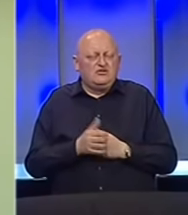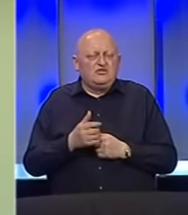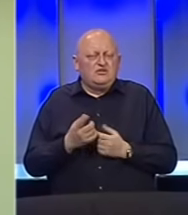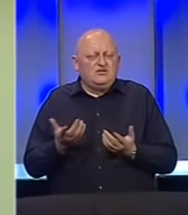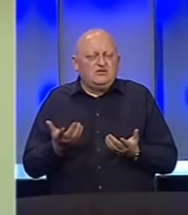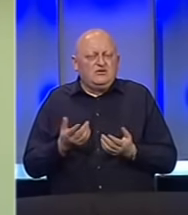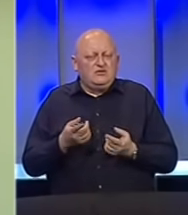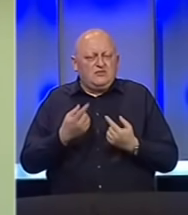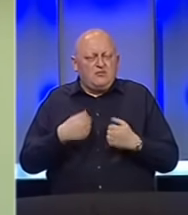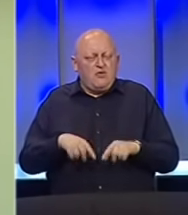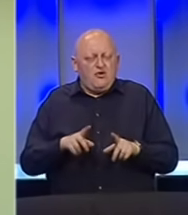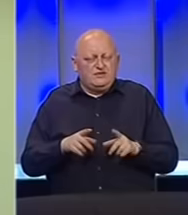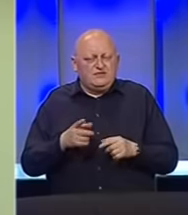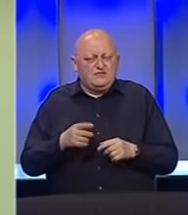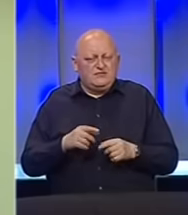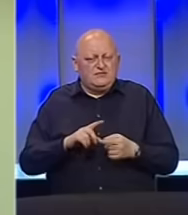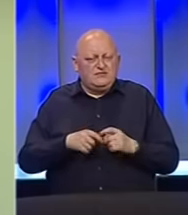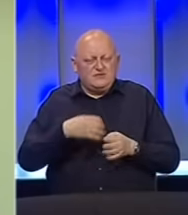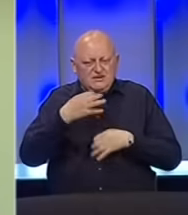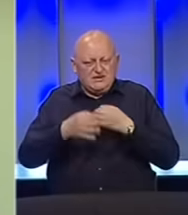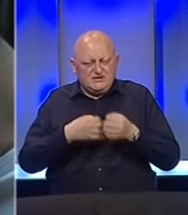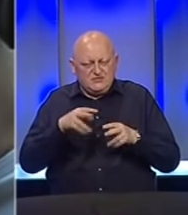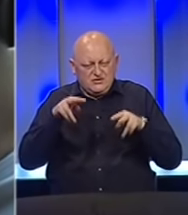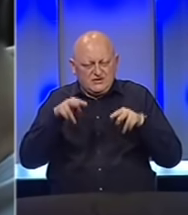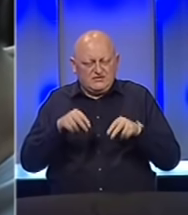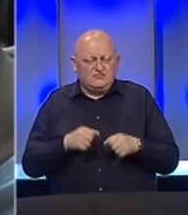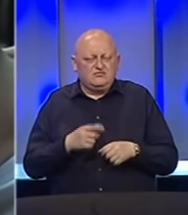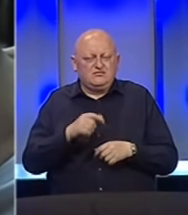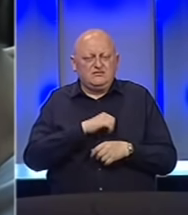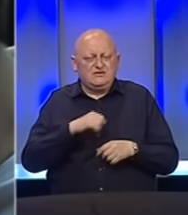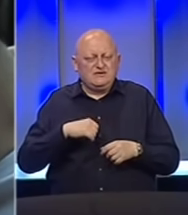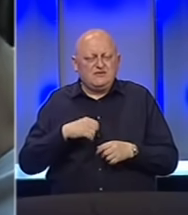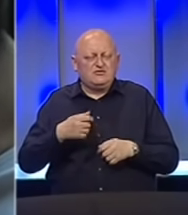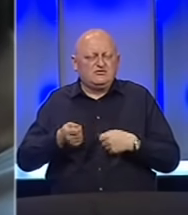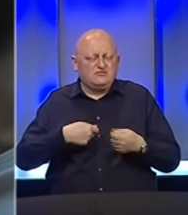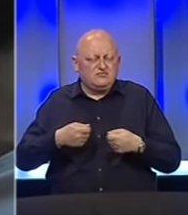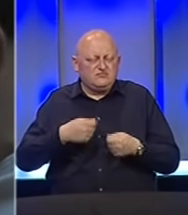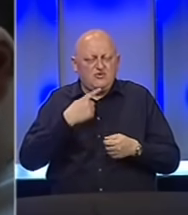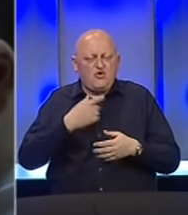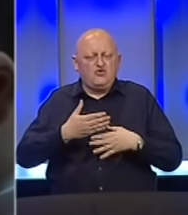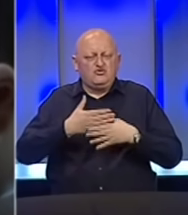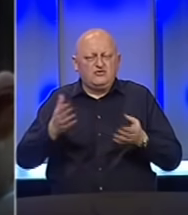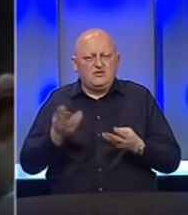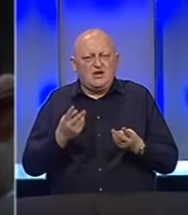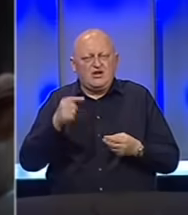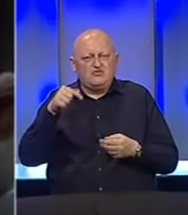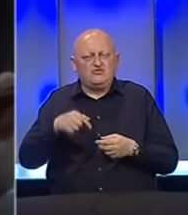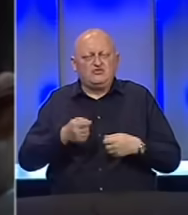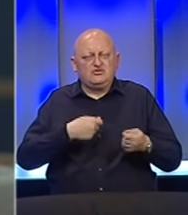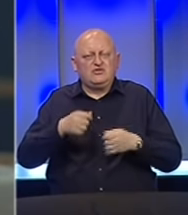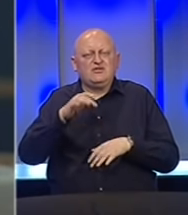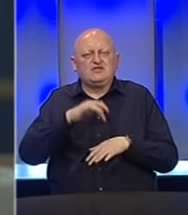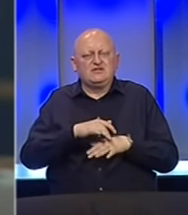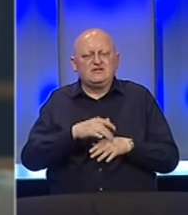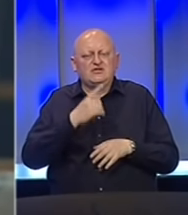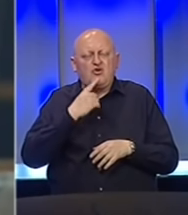Što će i posebno biti predmet inspekcijskog nadzora. Samostalni obrti i radnje koje su se otvorile, kao i one unutar trgovačkih